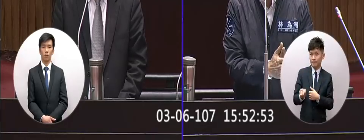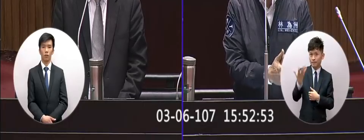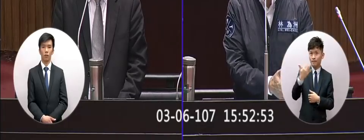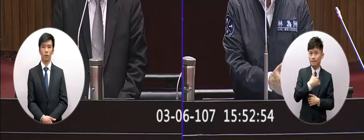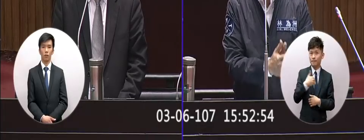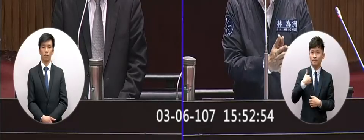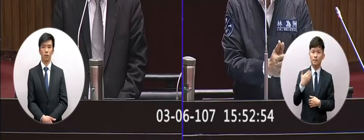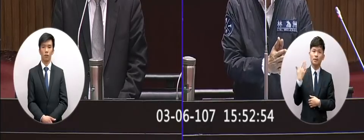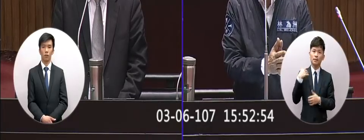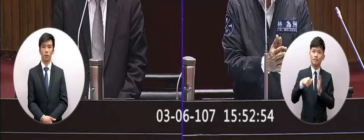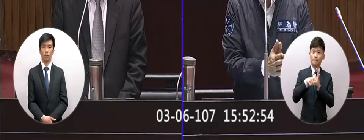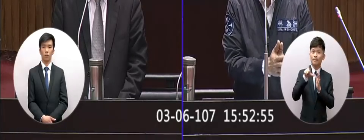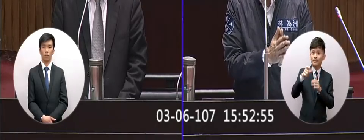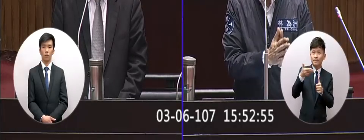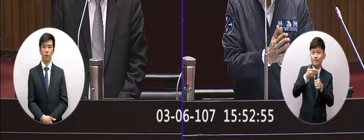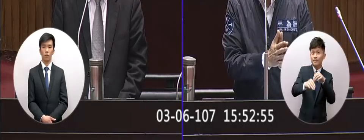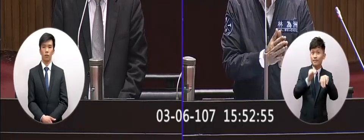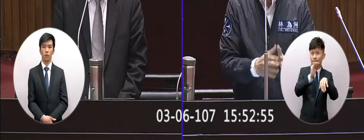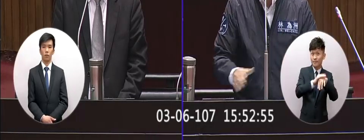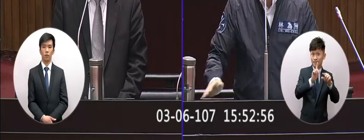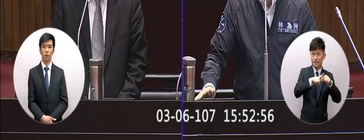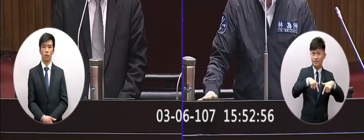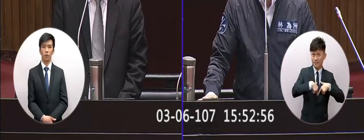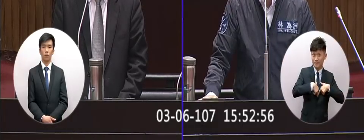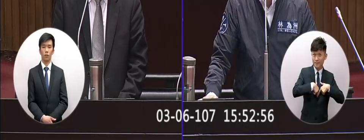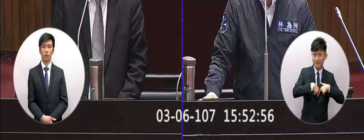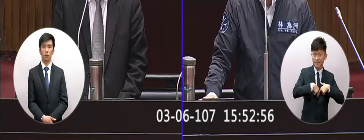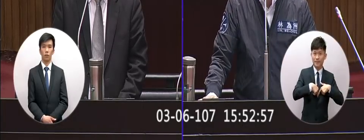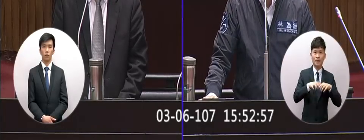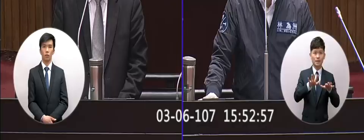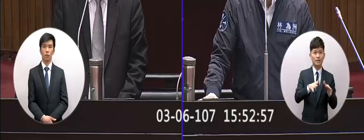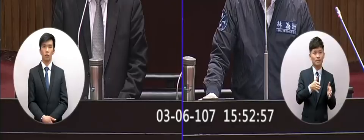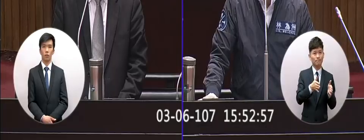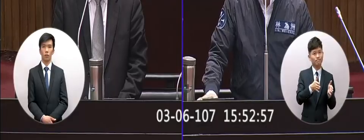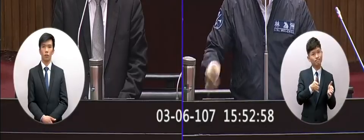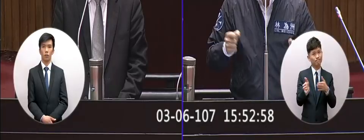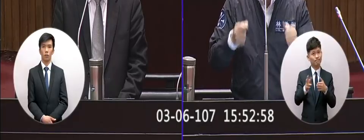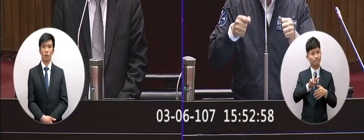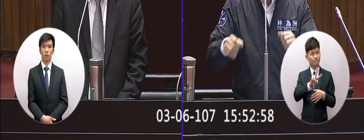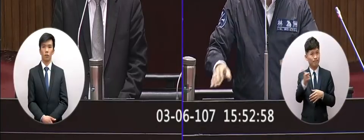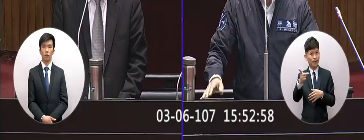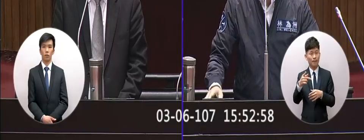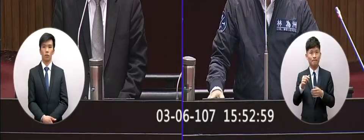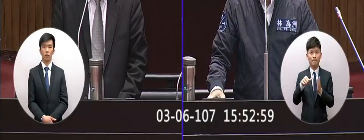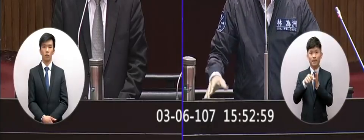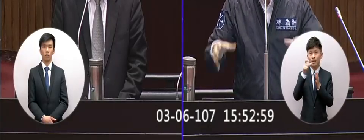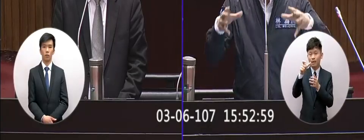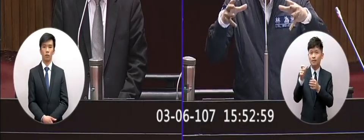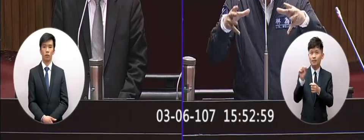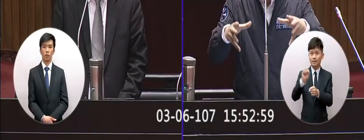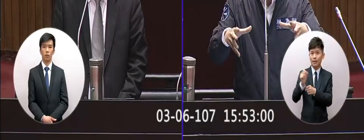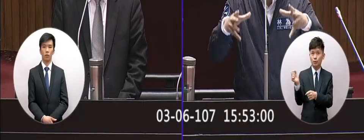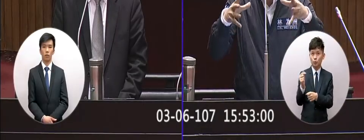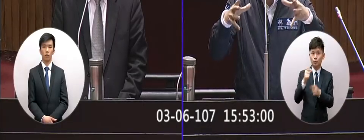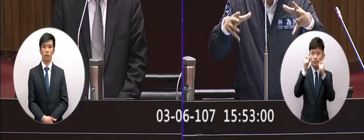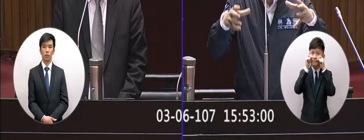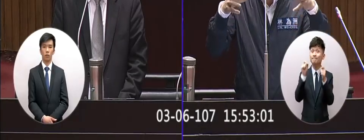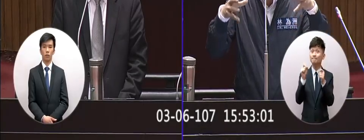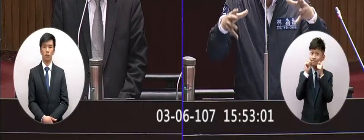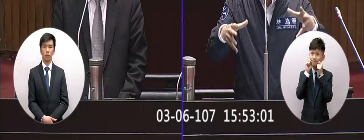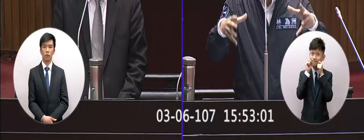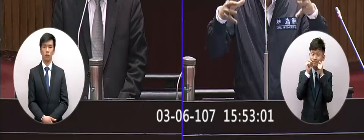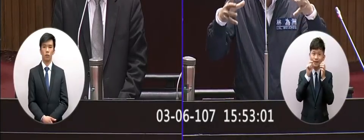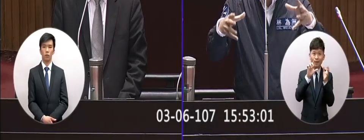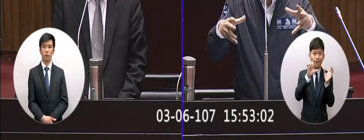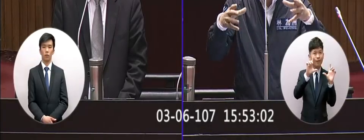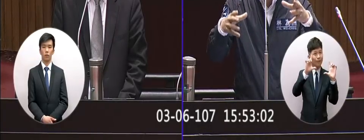叫育成中心，现在其实我们啊比较大家都比较倾向哦，叫做加速器，在它已经有这个雏